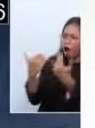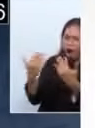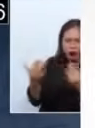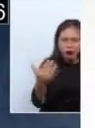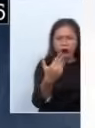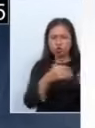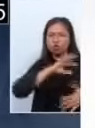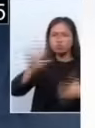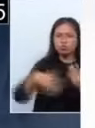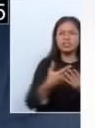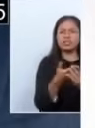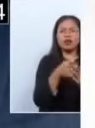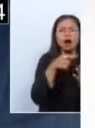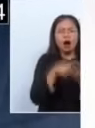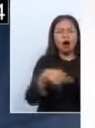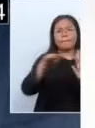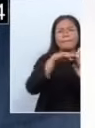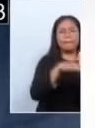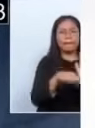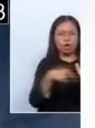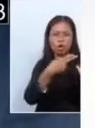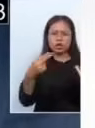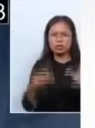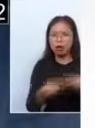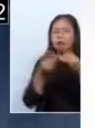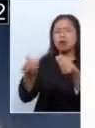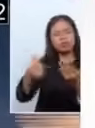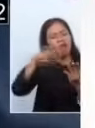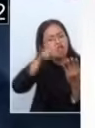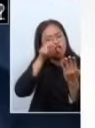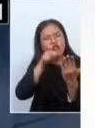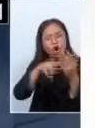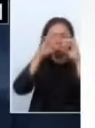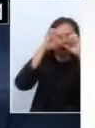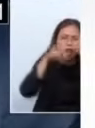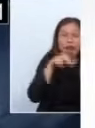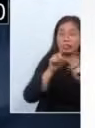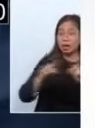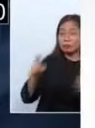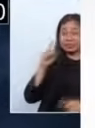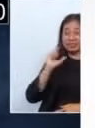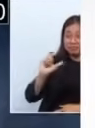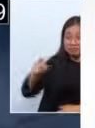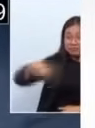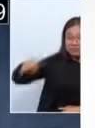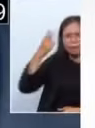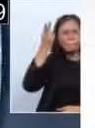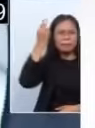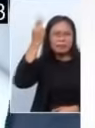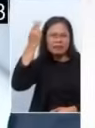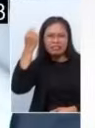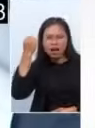lengkap dan betul-betul di luar ekspektasi dari kapasitas seorang kepala daerah. Nah, ini bidang